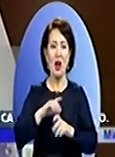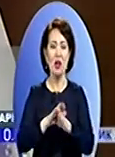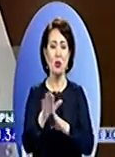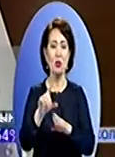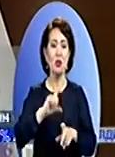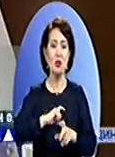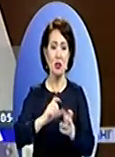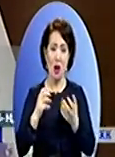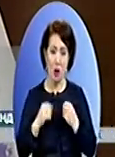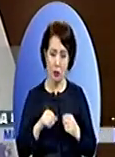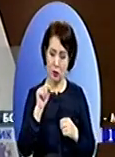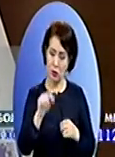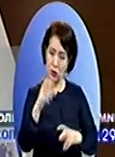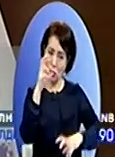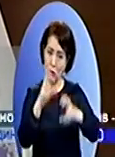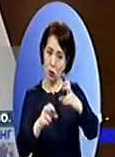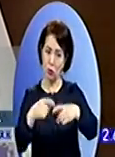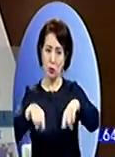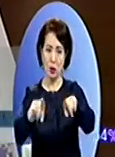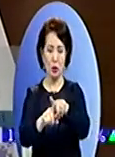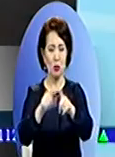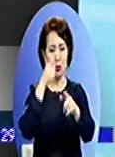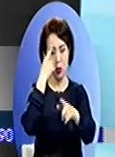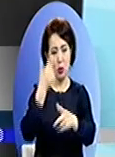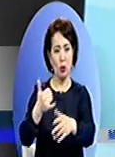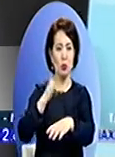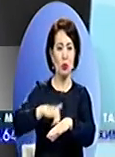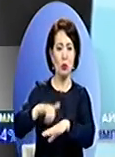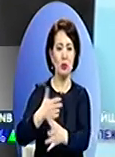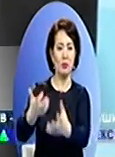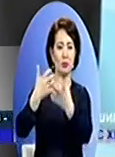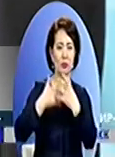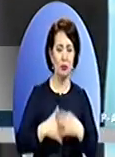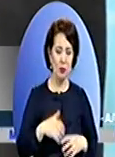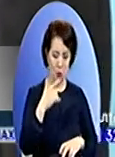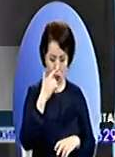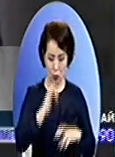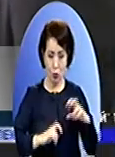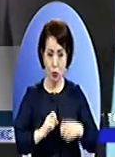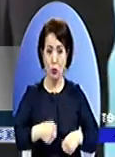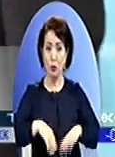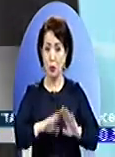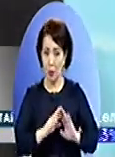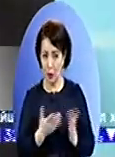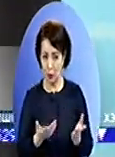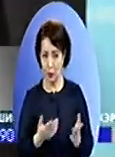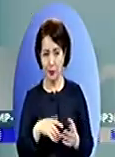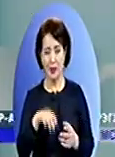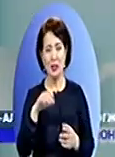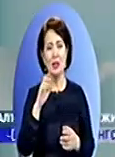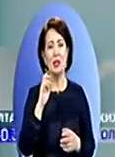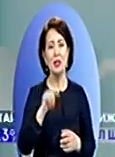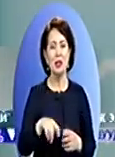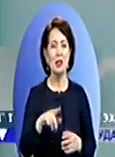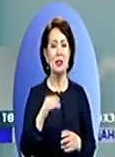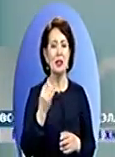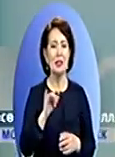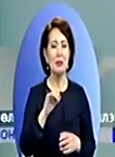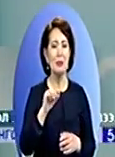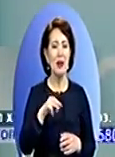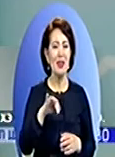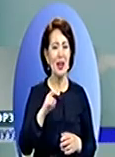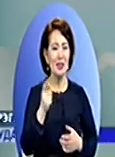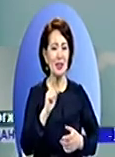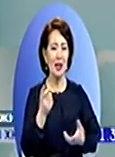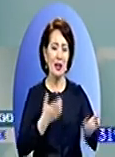хэлж байгаагаар ийм үйлдвэрийг Монгол улсад байгуулснаар мөнгөний үнэ аншиг тогтвортой байлгах, цаашлаад металлын зах зээл идэвхтэй тоглож байхад чухал ач